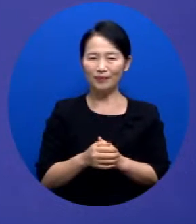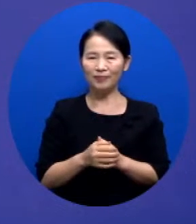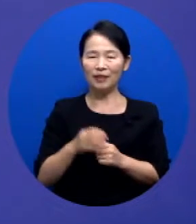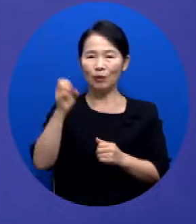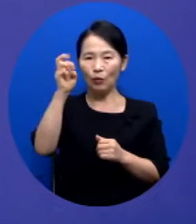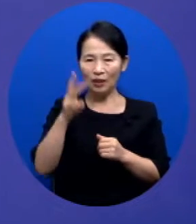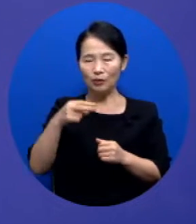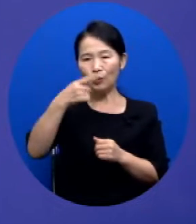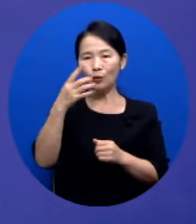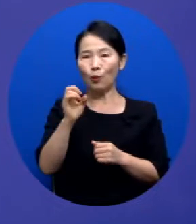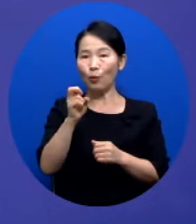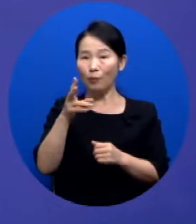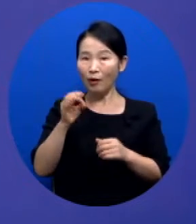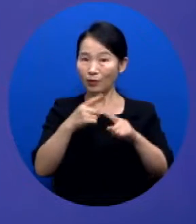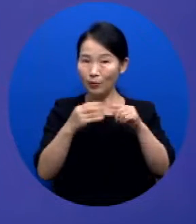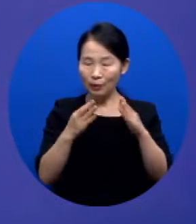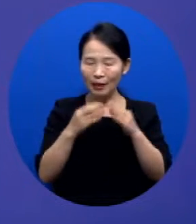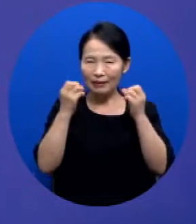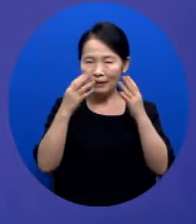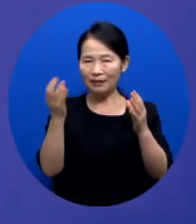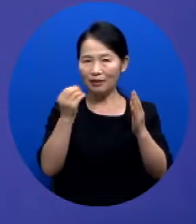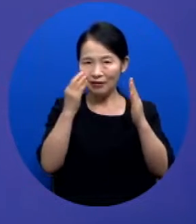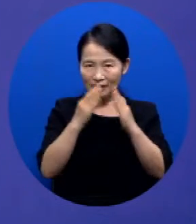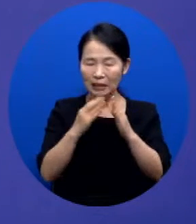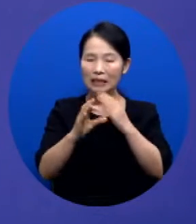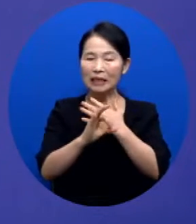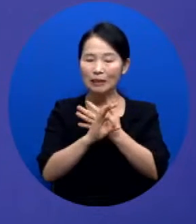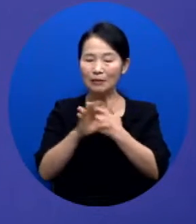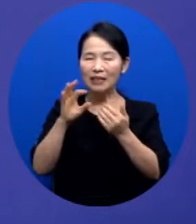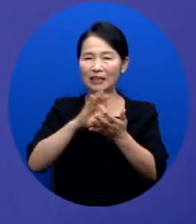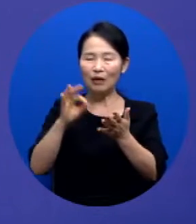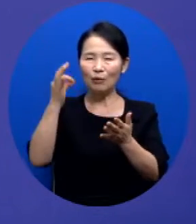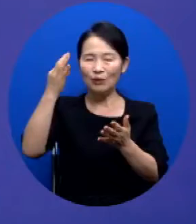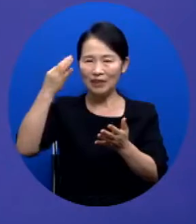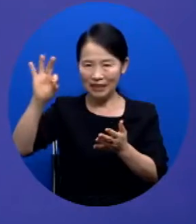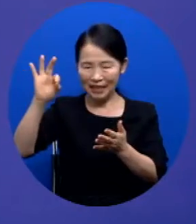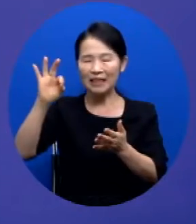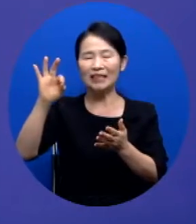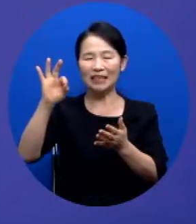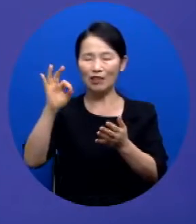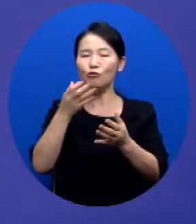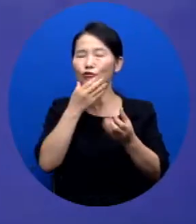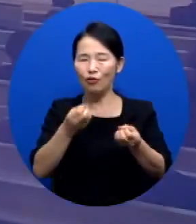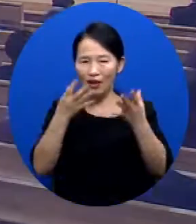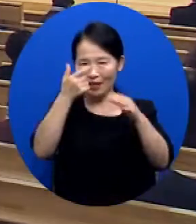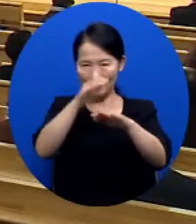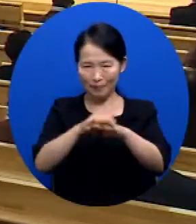광주 동명 교회가 3성전 임시 사용승인 축하 예배를 드렸습니다